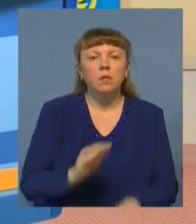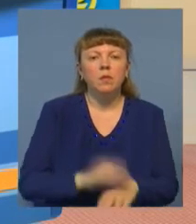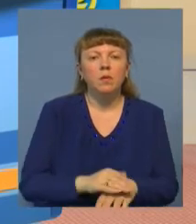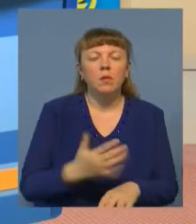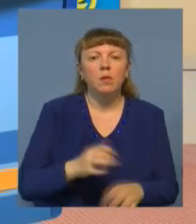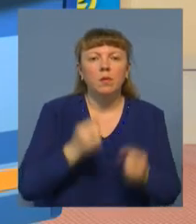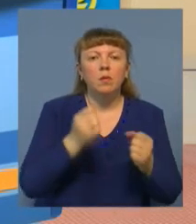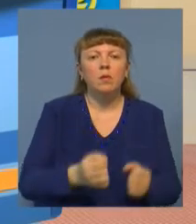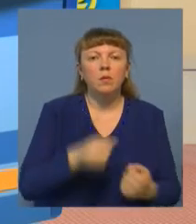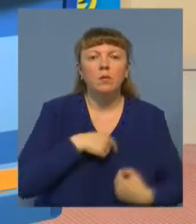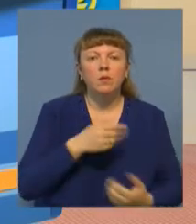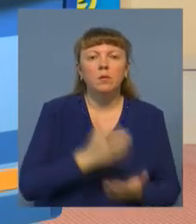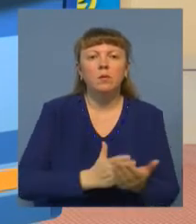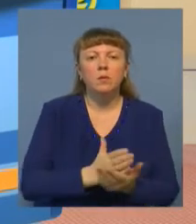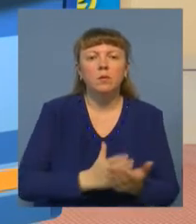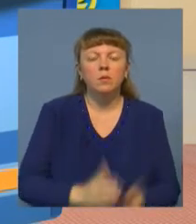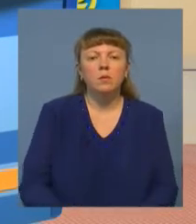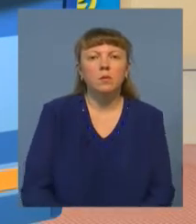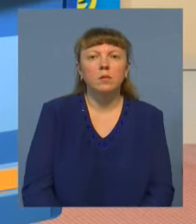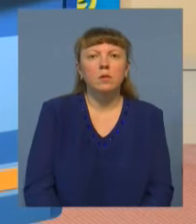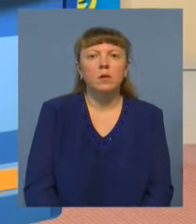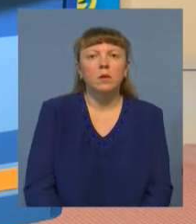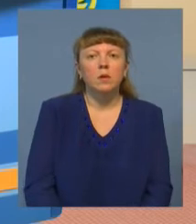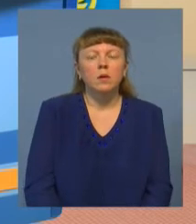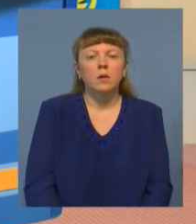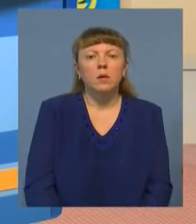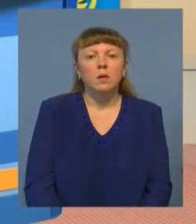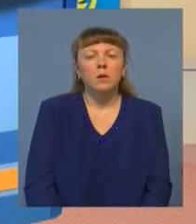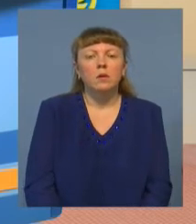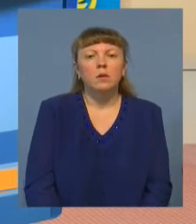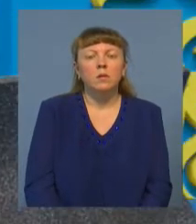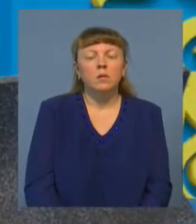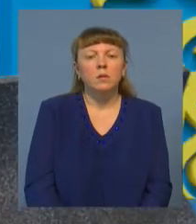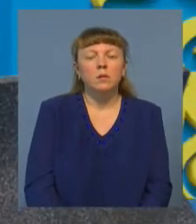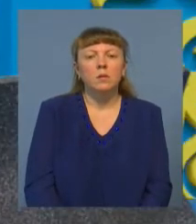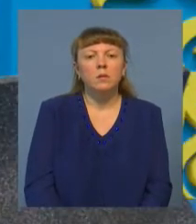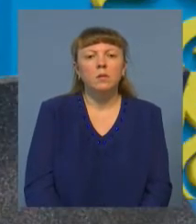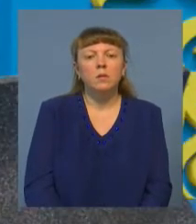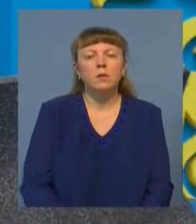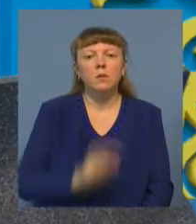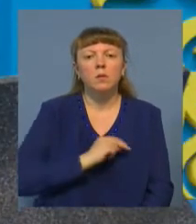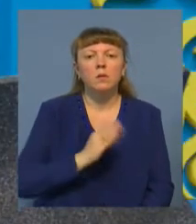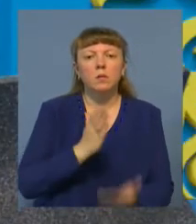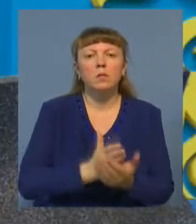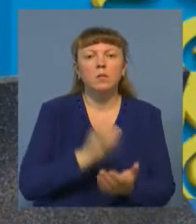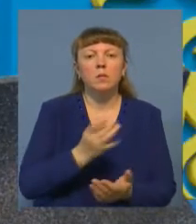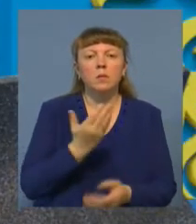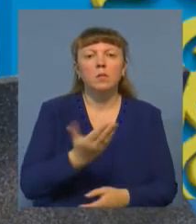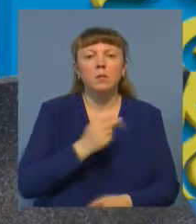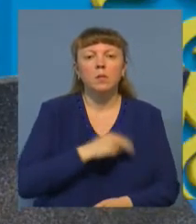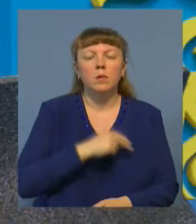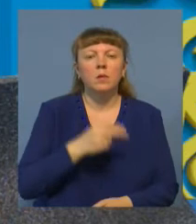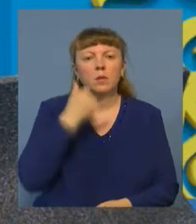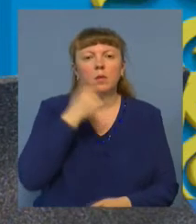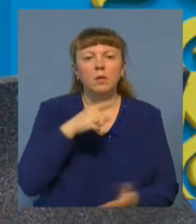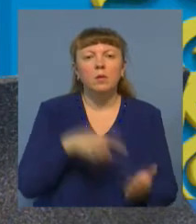установления трудового стажа. Угу. Я еще раз напомню нашим телезрителям о том, что мы работаем в прямом эфире, работаем для вас, поэтому